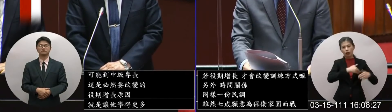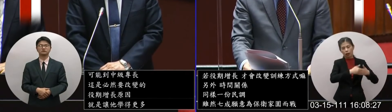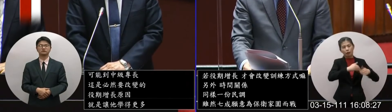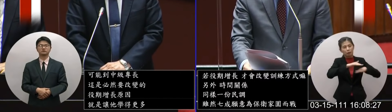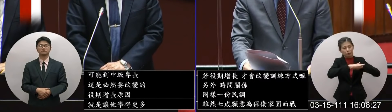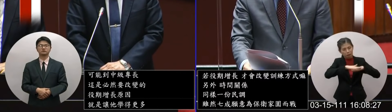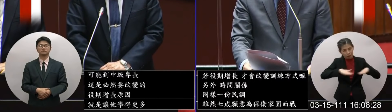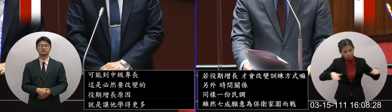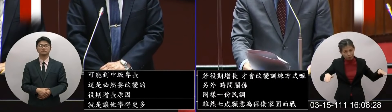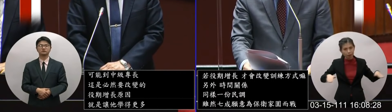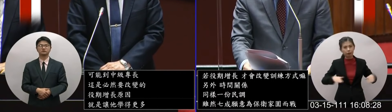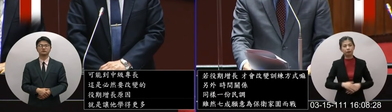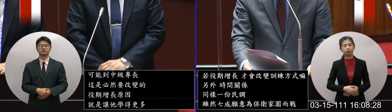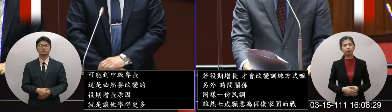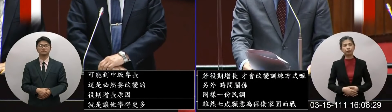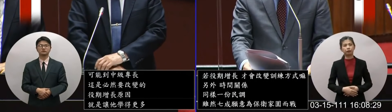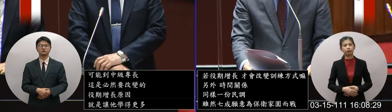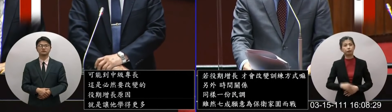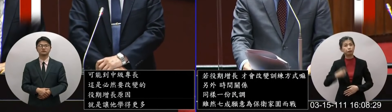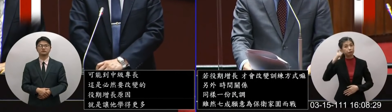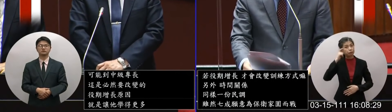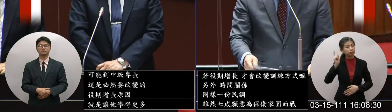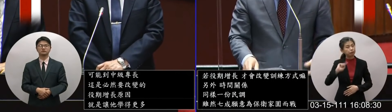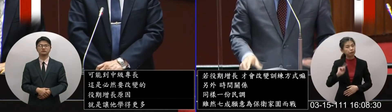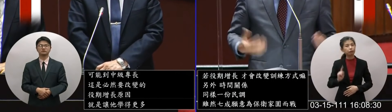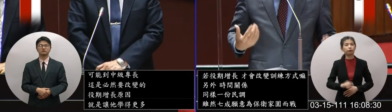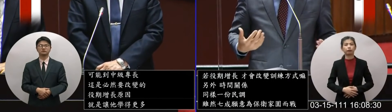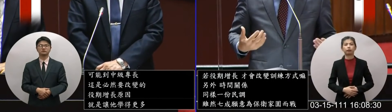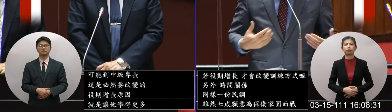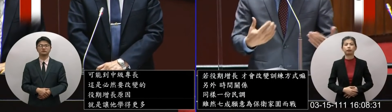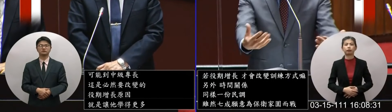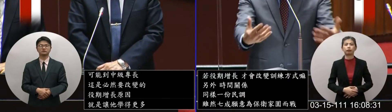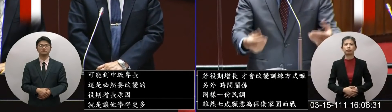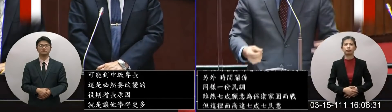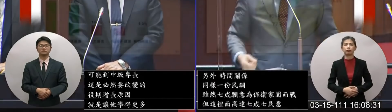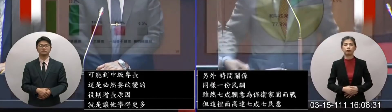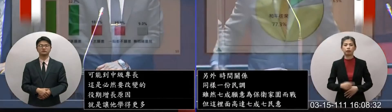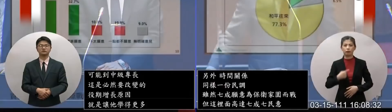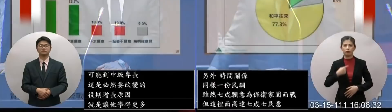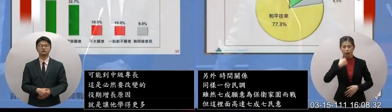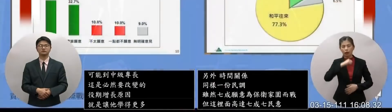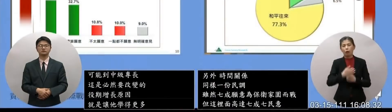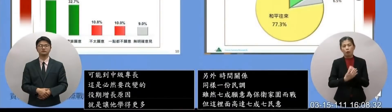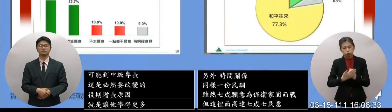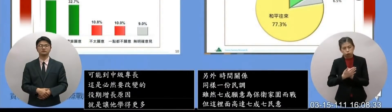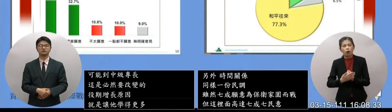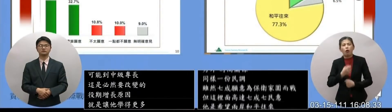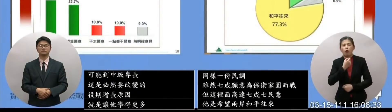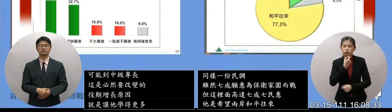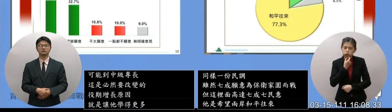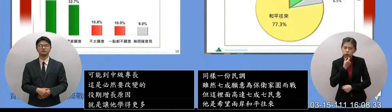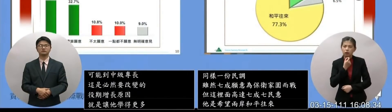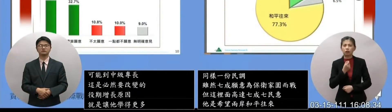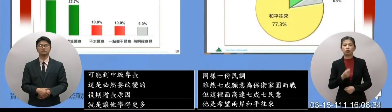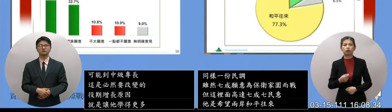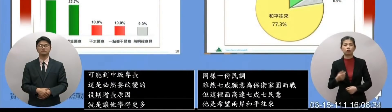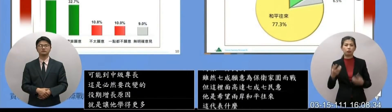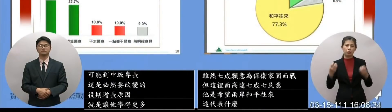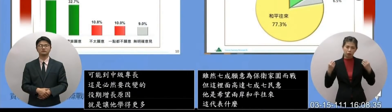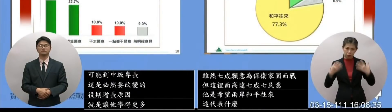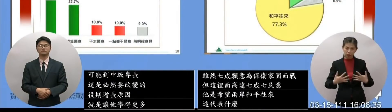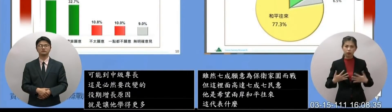往来，这代表什么？国人愿意为保卫保家卫国来战，没有问